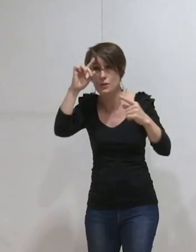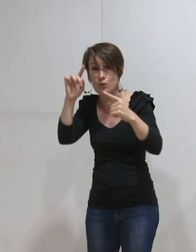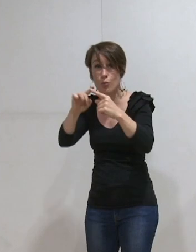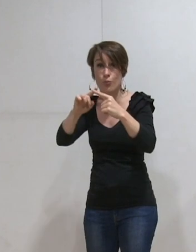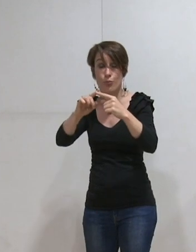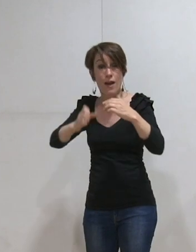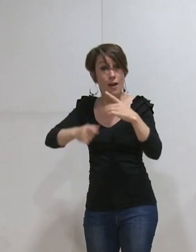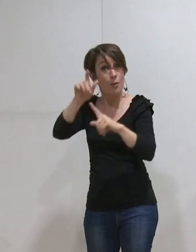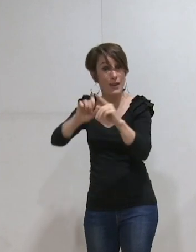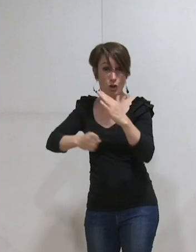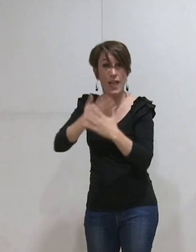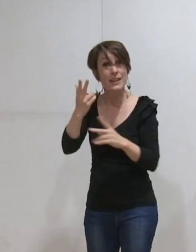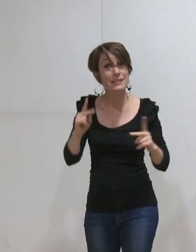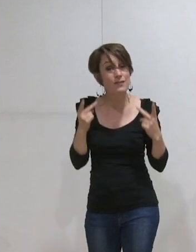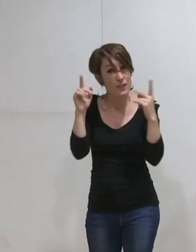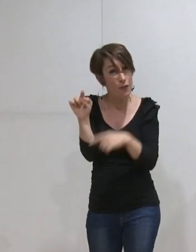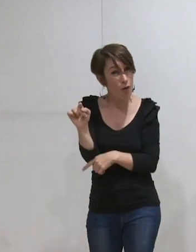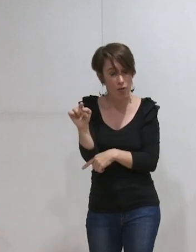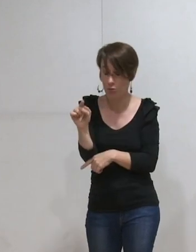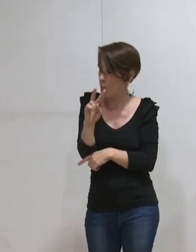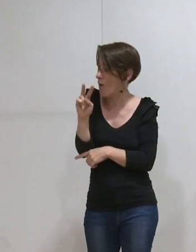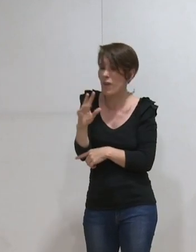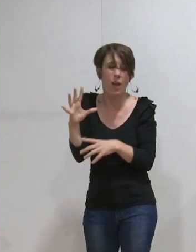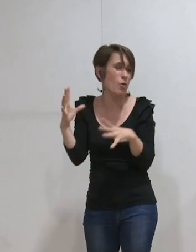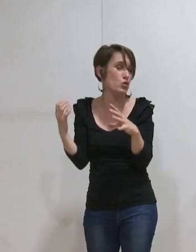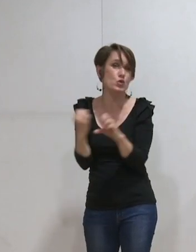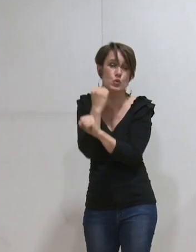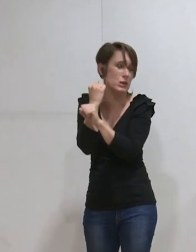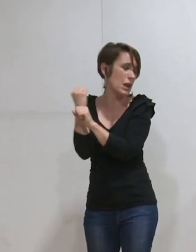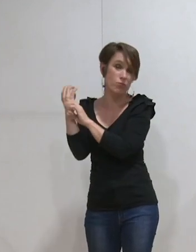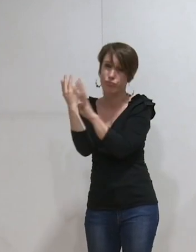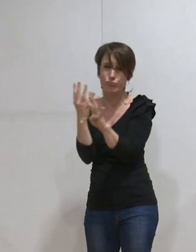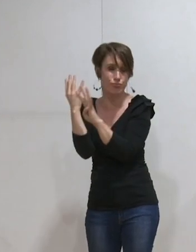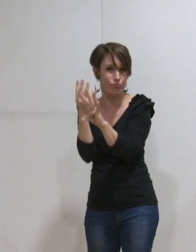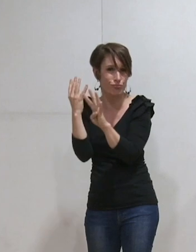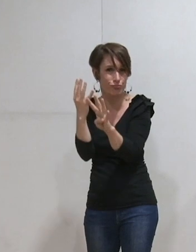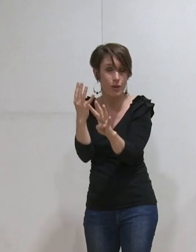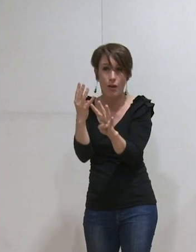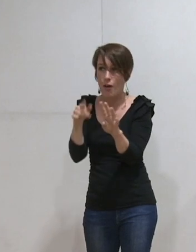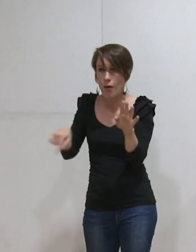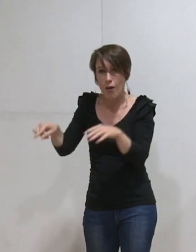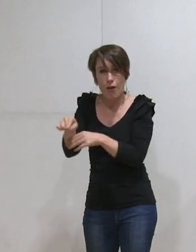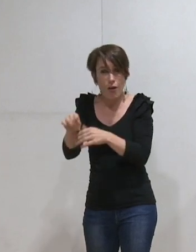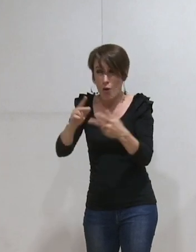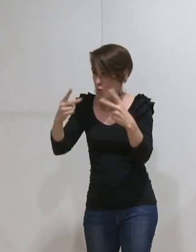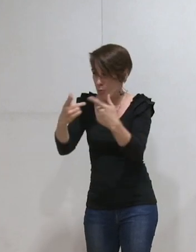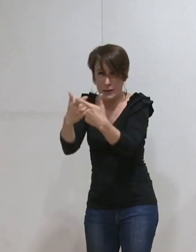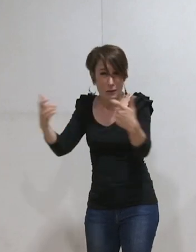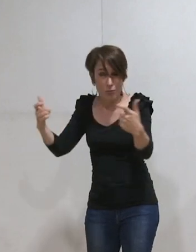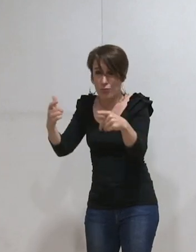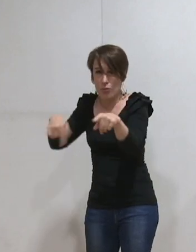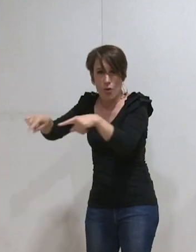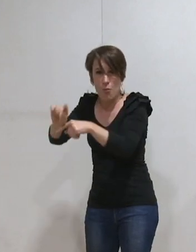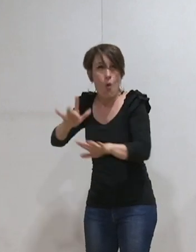c'est un un franc succès sur un artiste qui rayonne aujourd'hui et qui a pu toucher tous les publics c'est